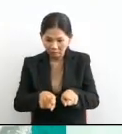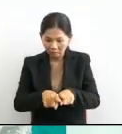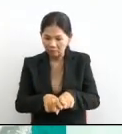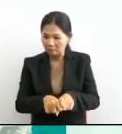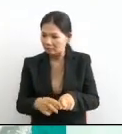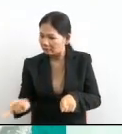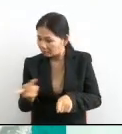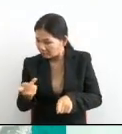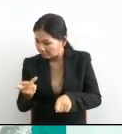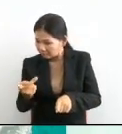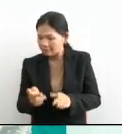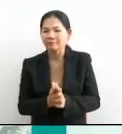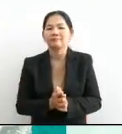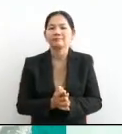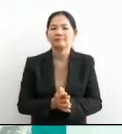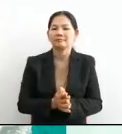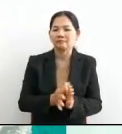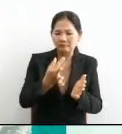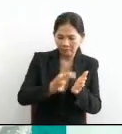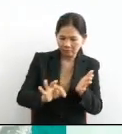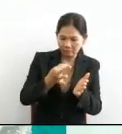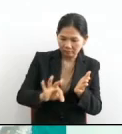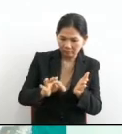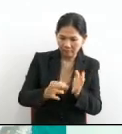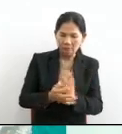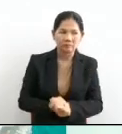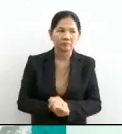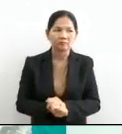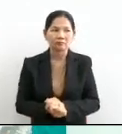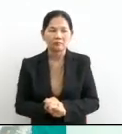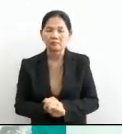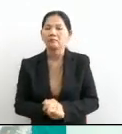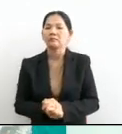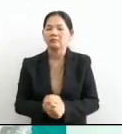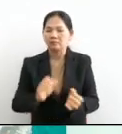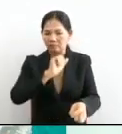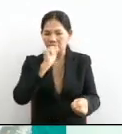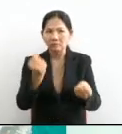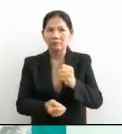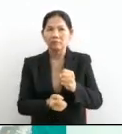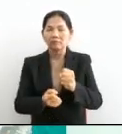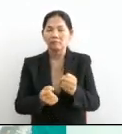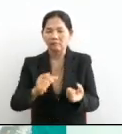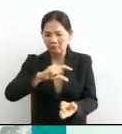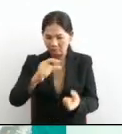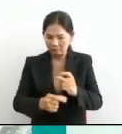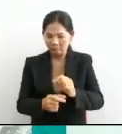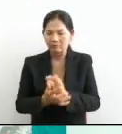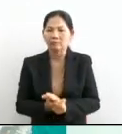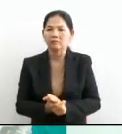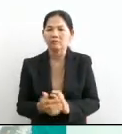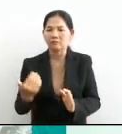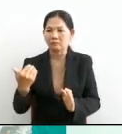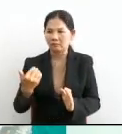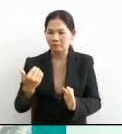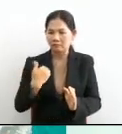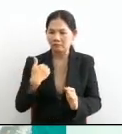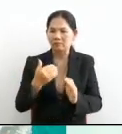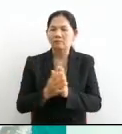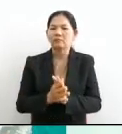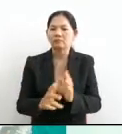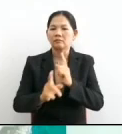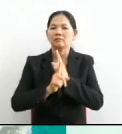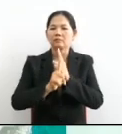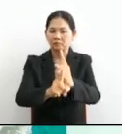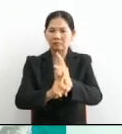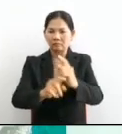con chà chắc bữa sáng chim miên chùm lại khoa khan con trong cái lồng ó chà chắc con ai cái chà tam nhiêu